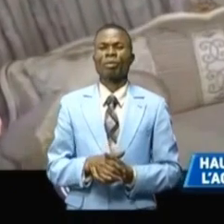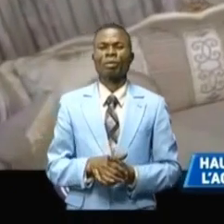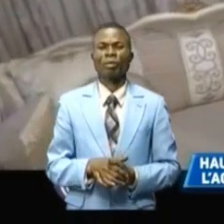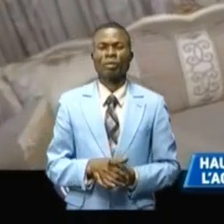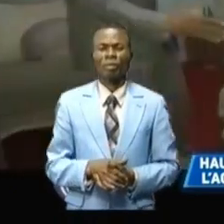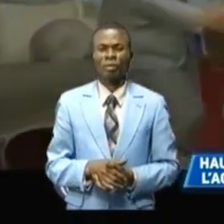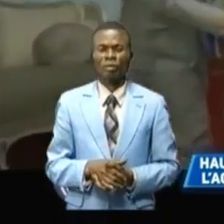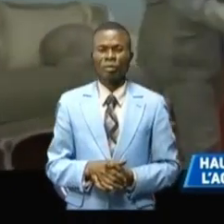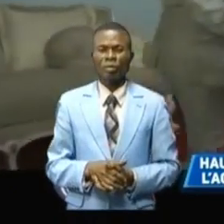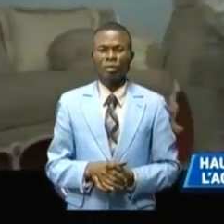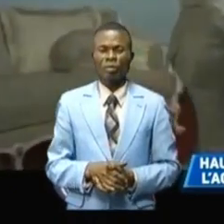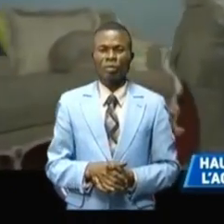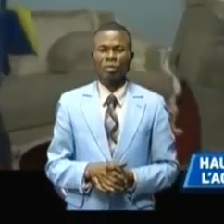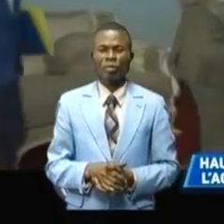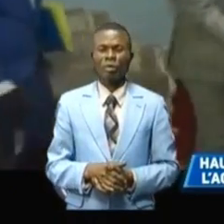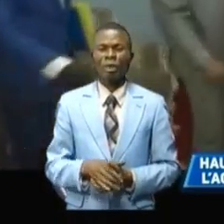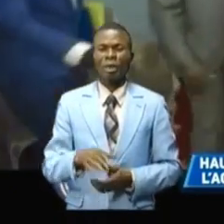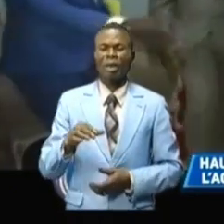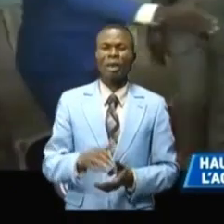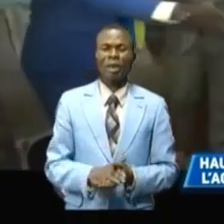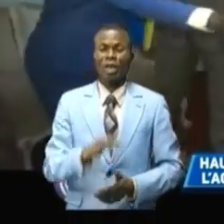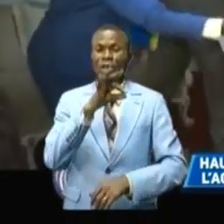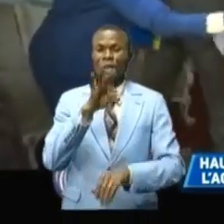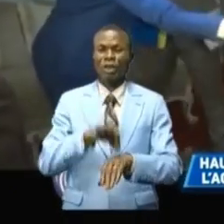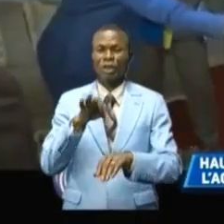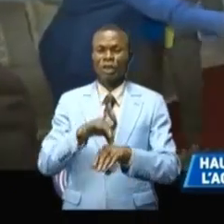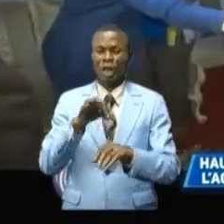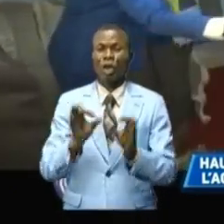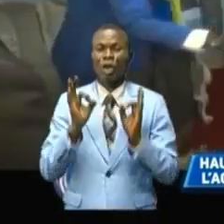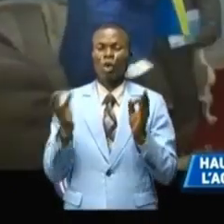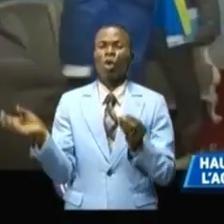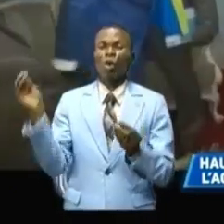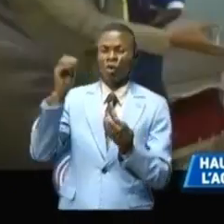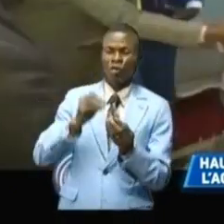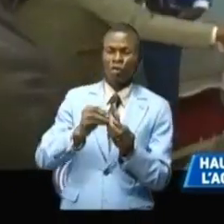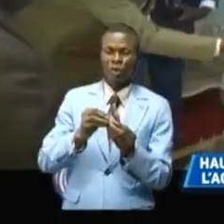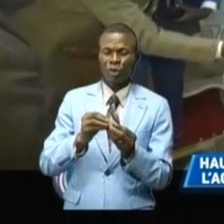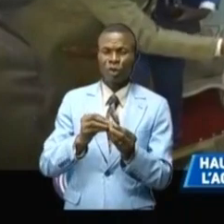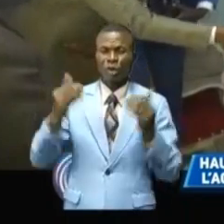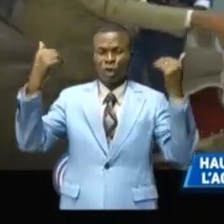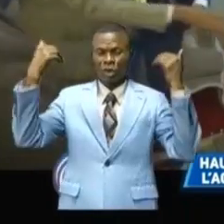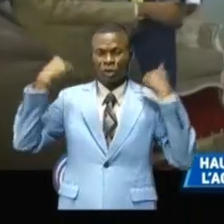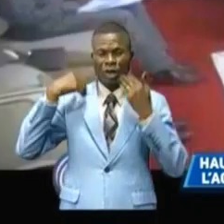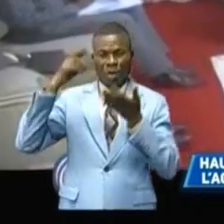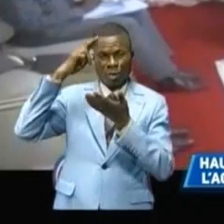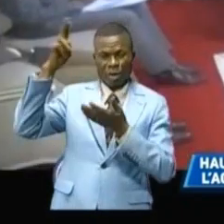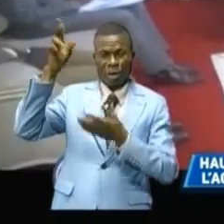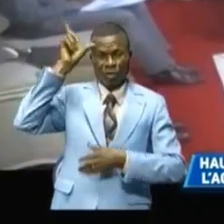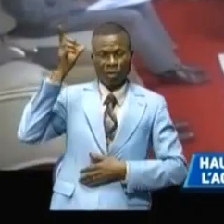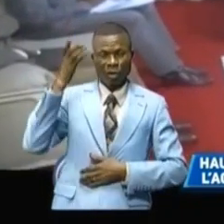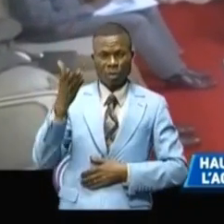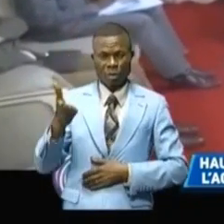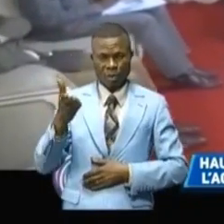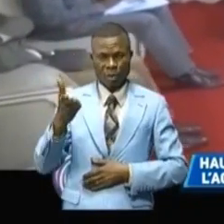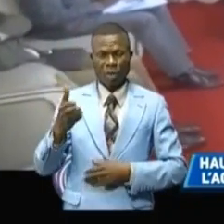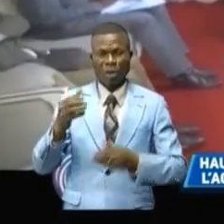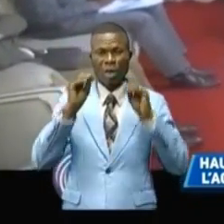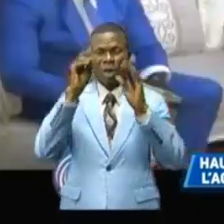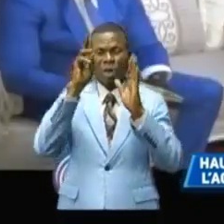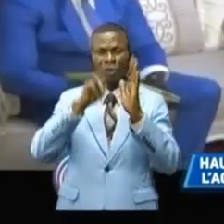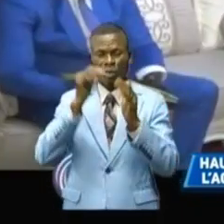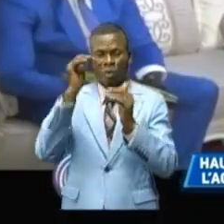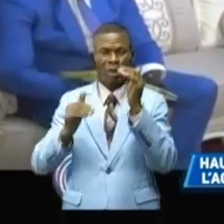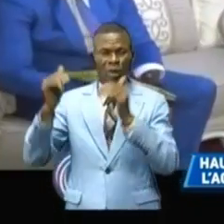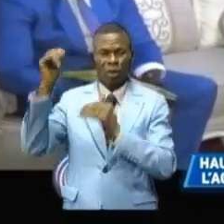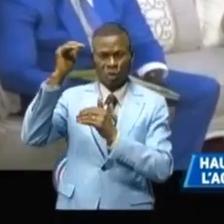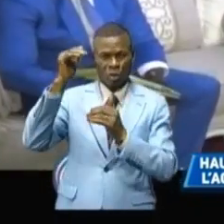C'est un nouveau galon qui s'ajoute à ses fonctions de recteur de l'université et de président de la conférence des chefs d'établissement de l'enseignement supérieur et universitaire